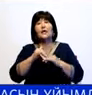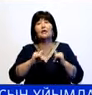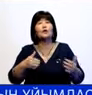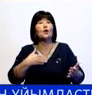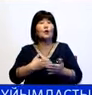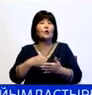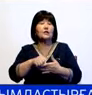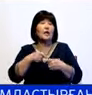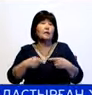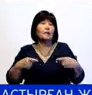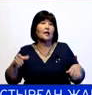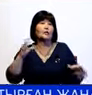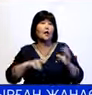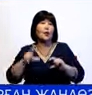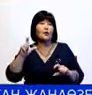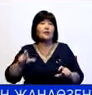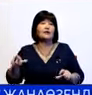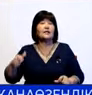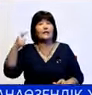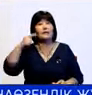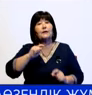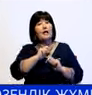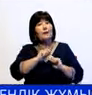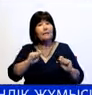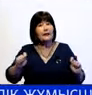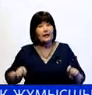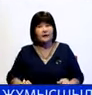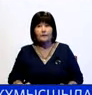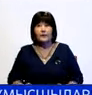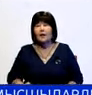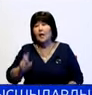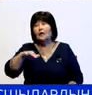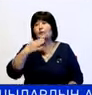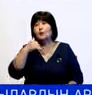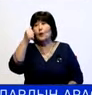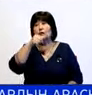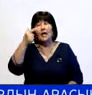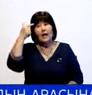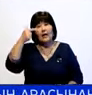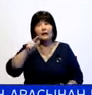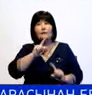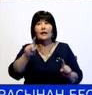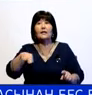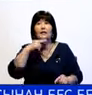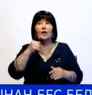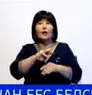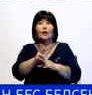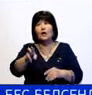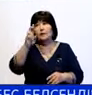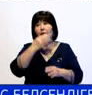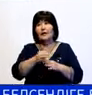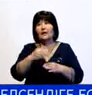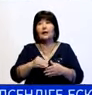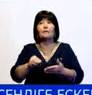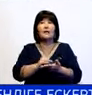қосып жүрген бірқатар университет ғалымдары марапатталды. Елімізде соңғы жылдары ғылым саласына айрықша көңіл бөлінуде. Мемлекет тарапынан